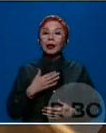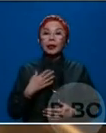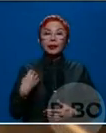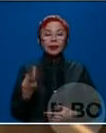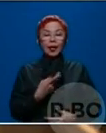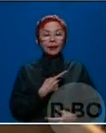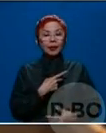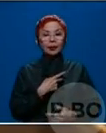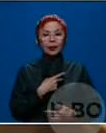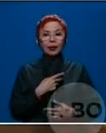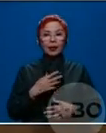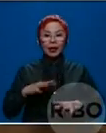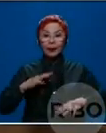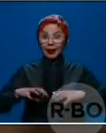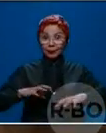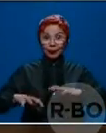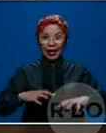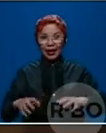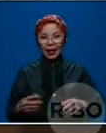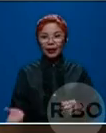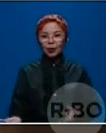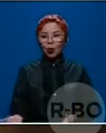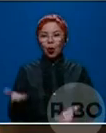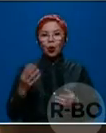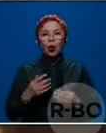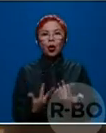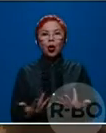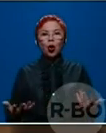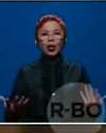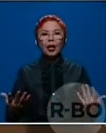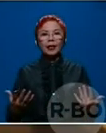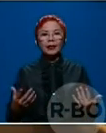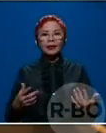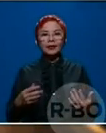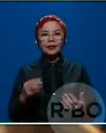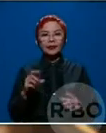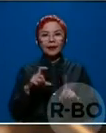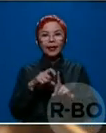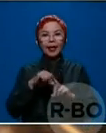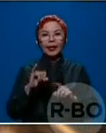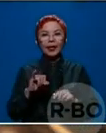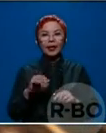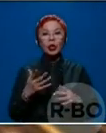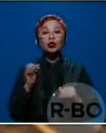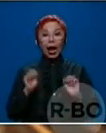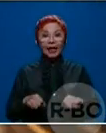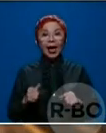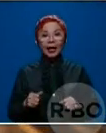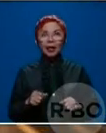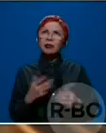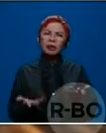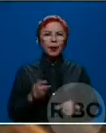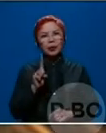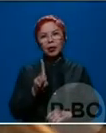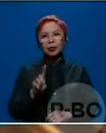kami memberdayakan warga masyarakat yang sekarang sudah eksis ada